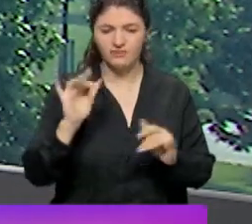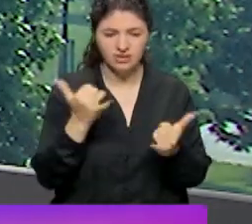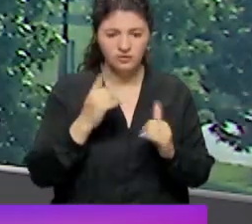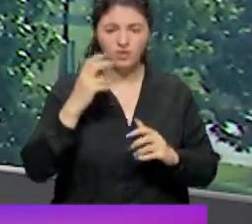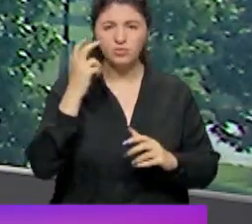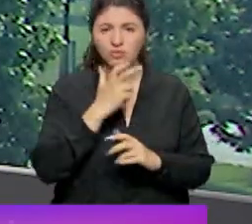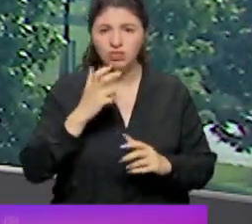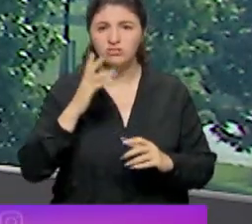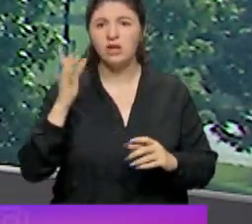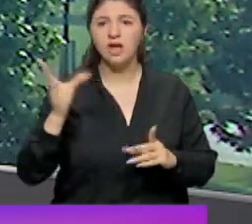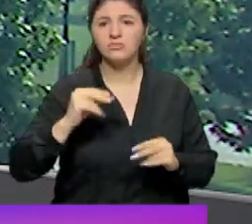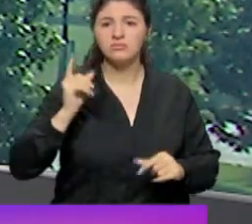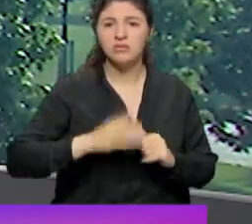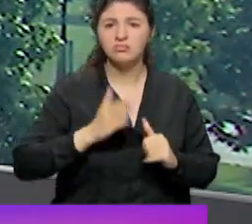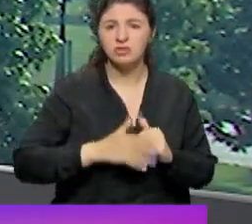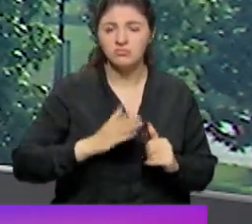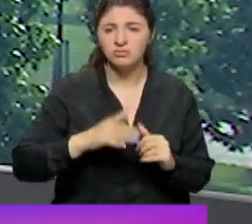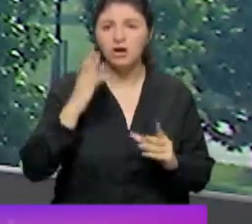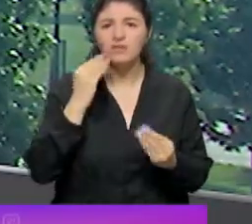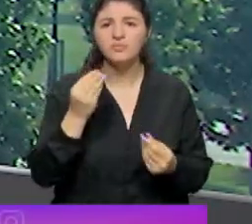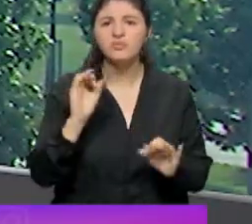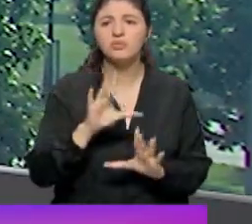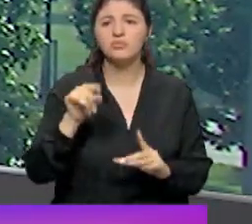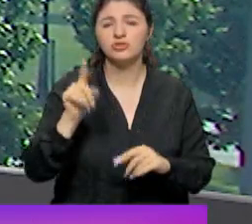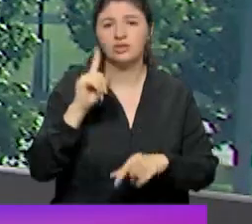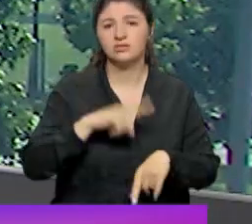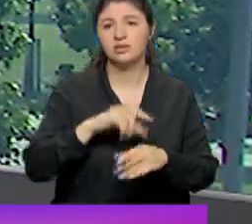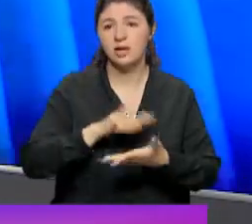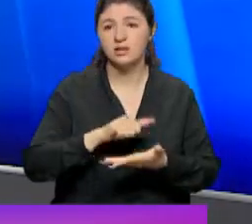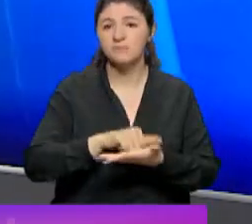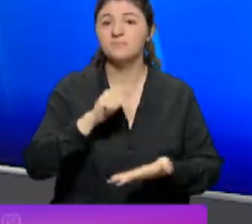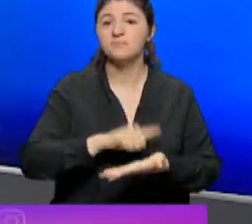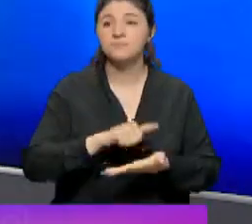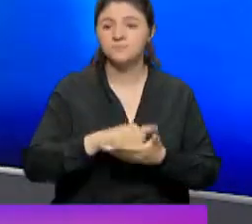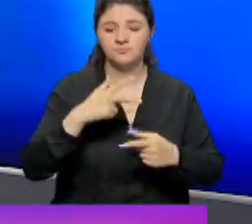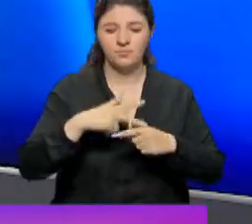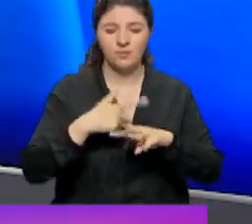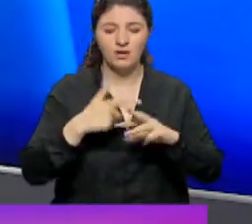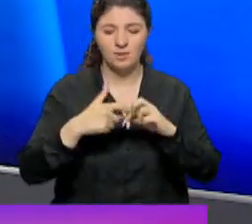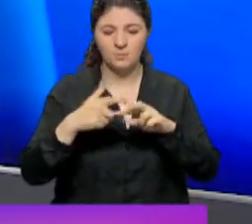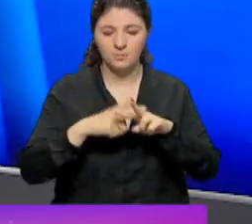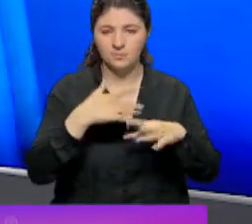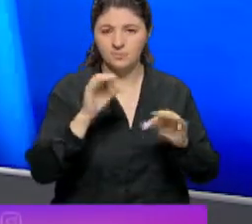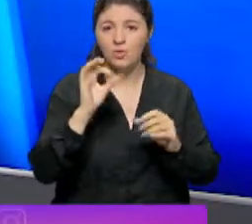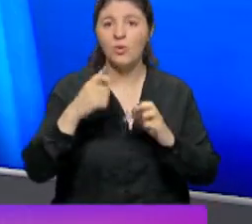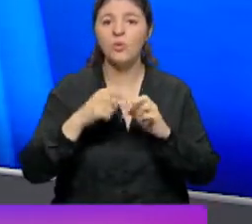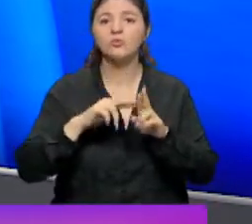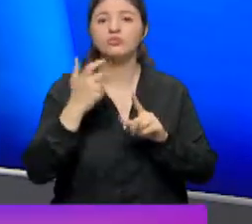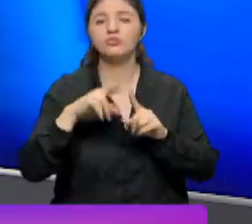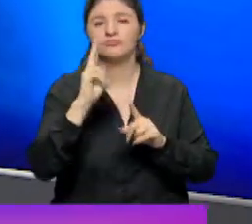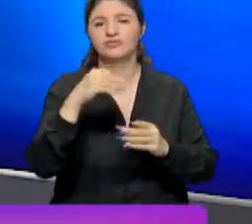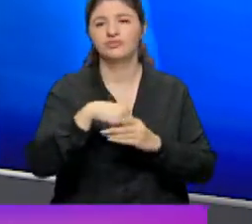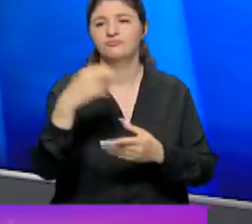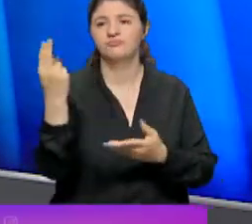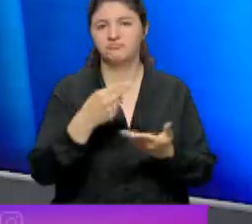anlam vermek mümkün değil bugünkü çalarsaat gazetemiz gazetemizi zarar Kınacı hazırladı Orkun Özgün sizler